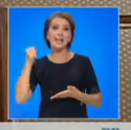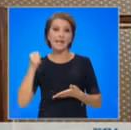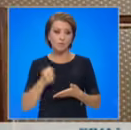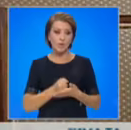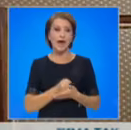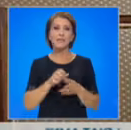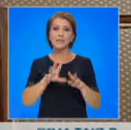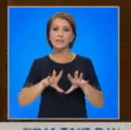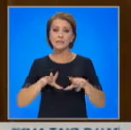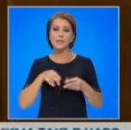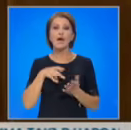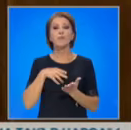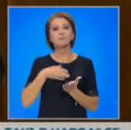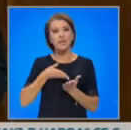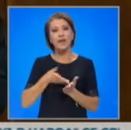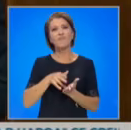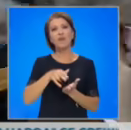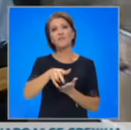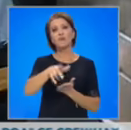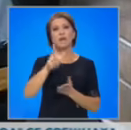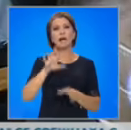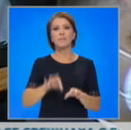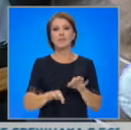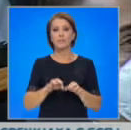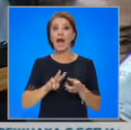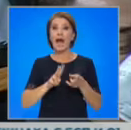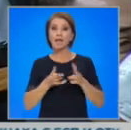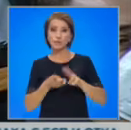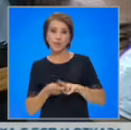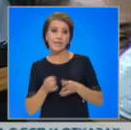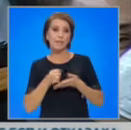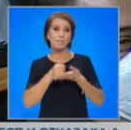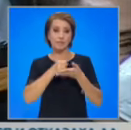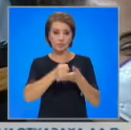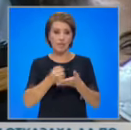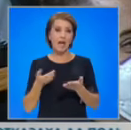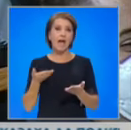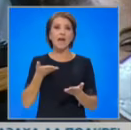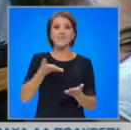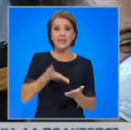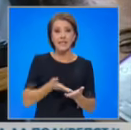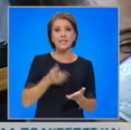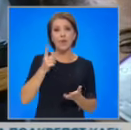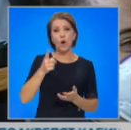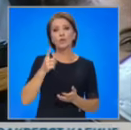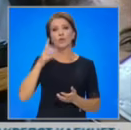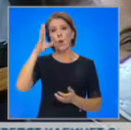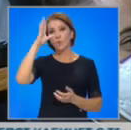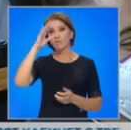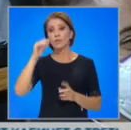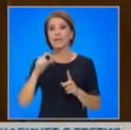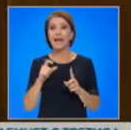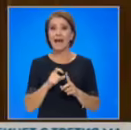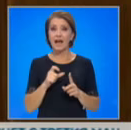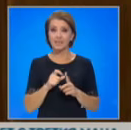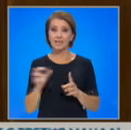се върви към избори. Актуализацията на бюджета беше внесена от господин Радев с цел